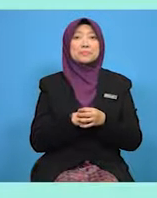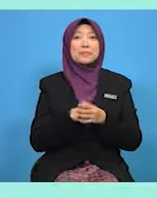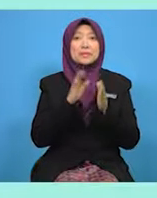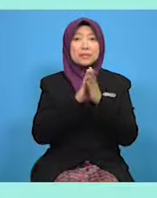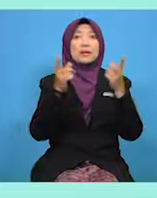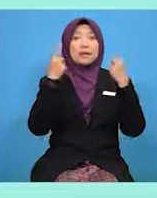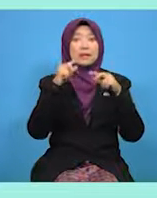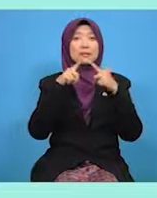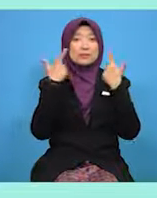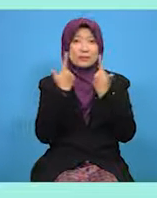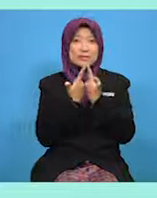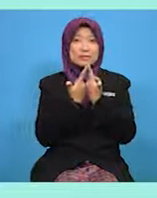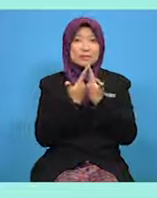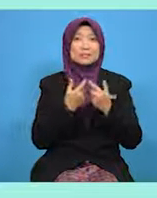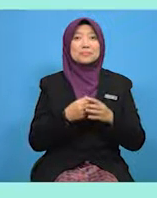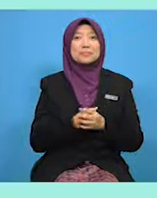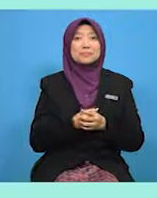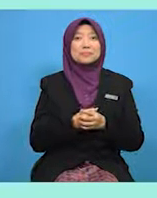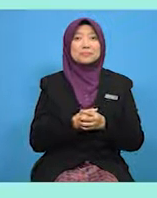ke kelas saya.